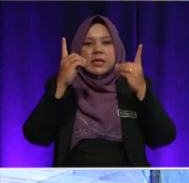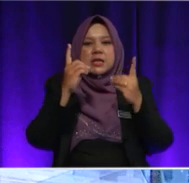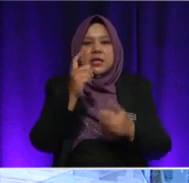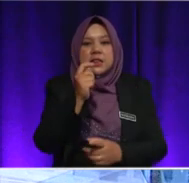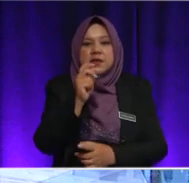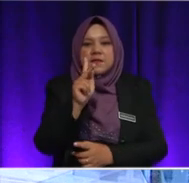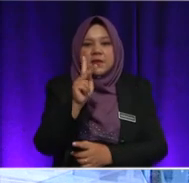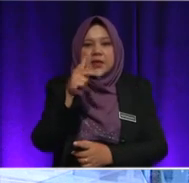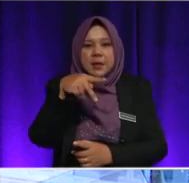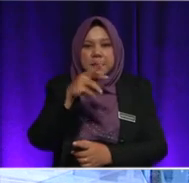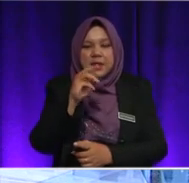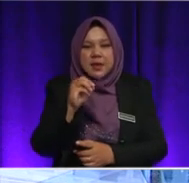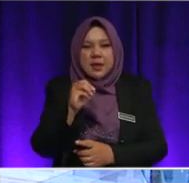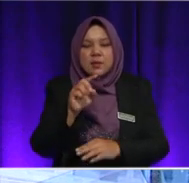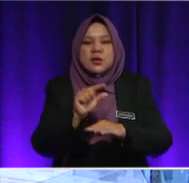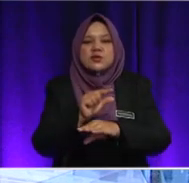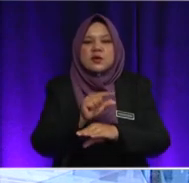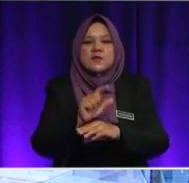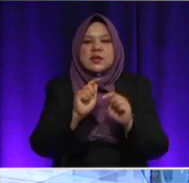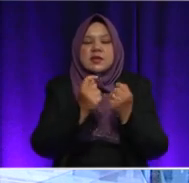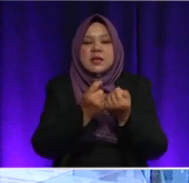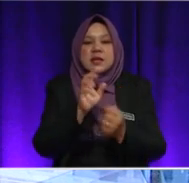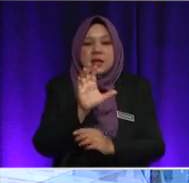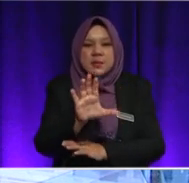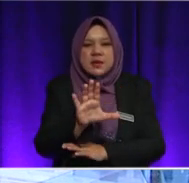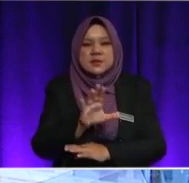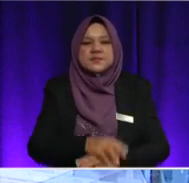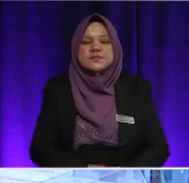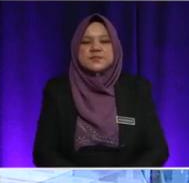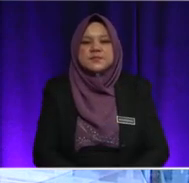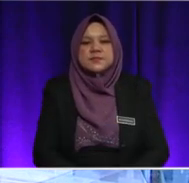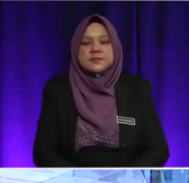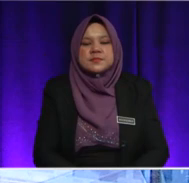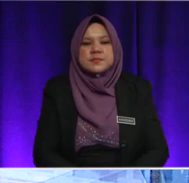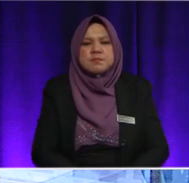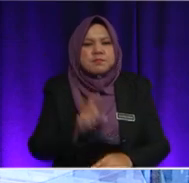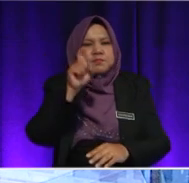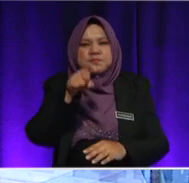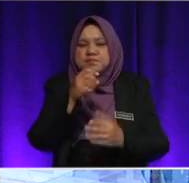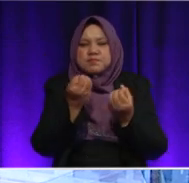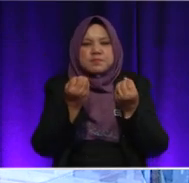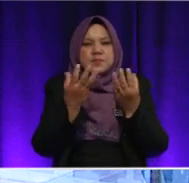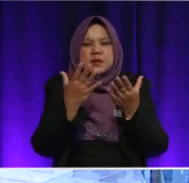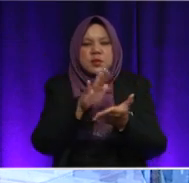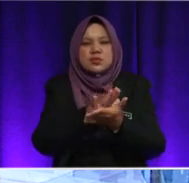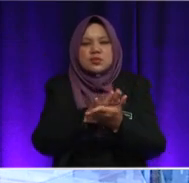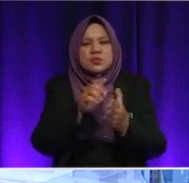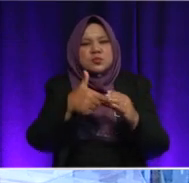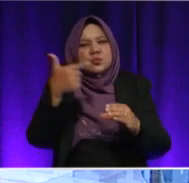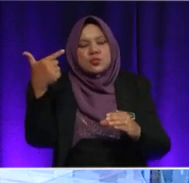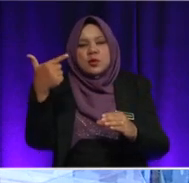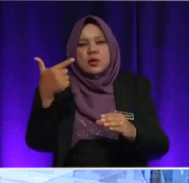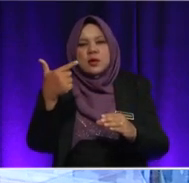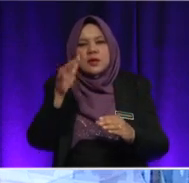hari ini dalam mata pelajaran geografi tingkatan 5 mesti banyak kan di sekolah-sekolah di luar sana